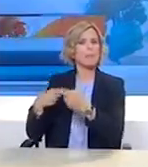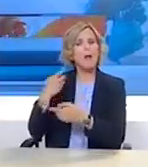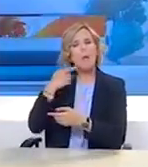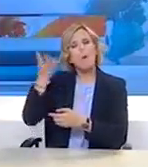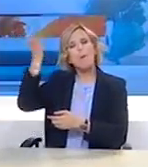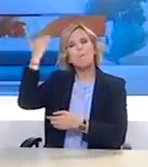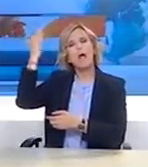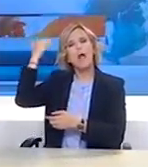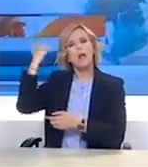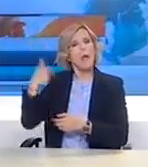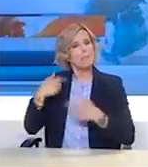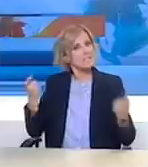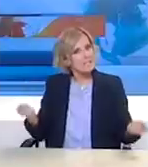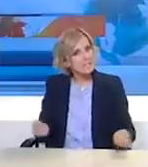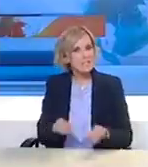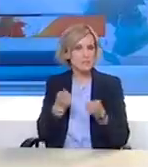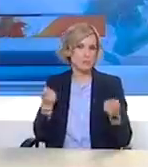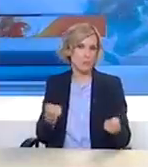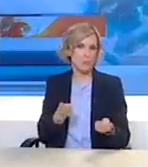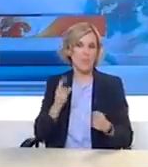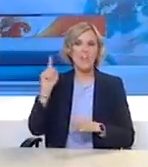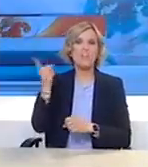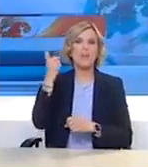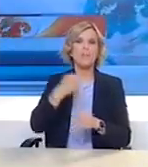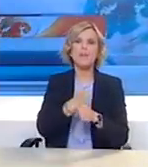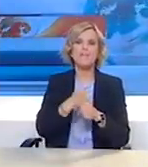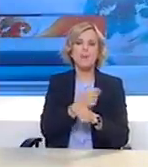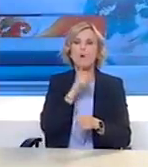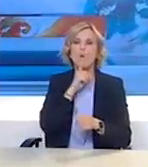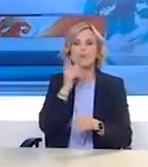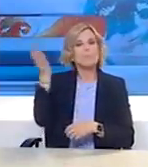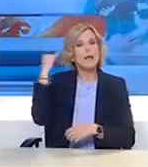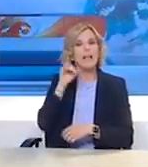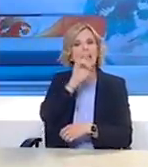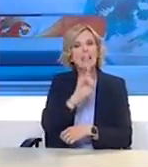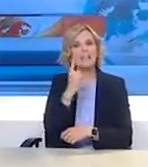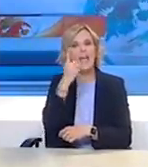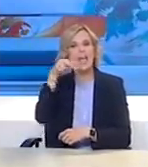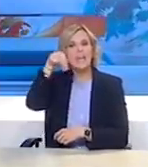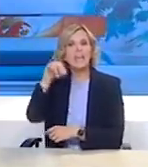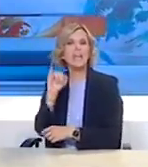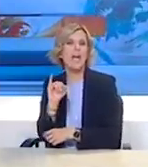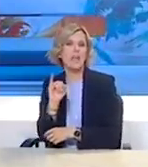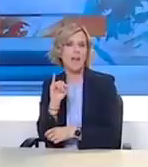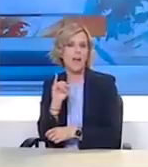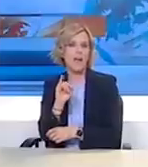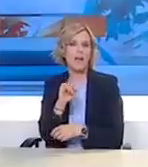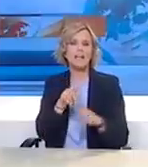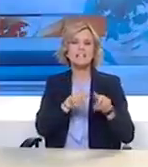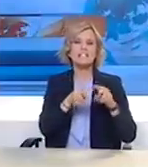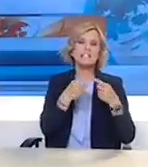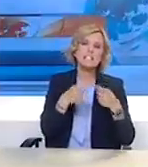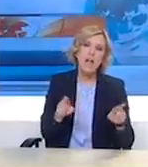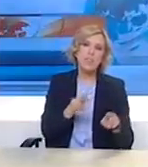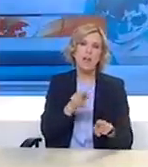παρόμοιων θεραπείων στον ΙΤΑ 1-1 όταν είχε εμφανιστεί σαν πανδημία και σε ιούς ξαδερφάκια σε εισαγωγικά του νέου